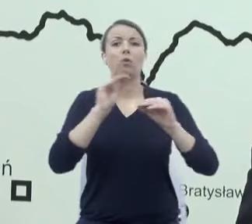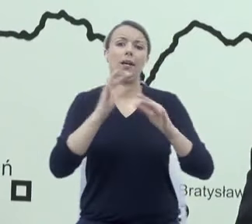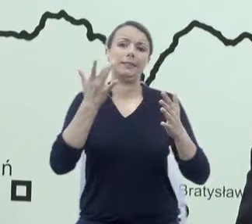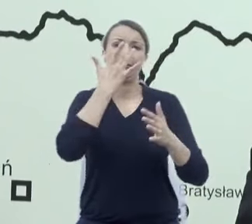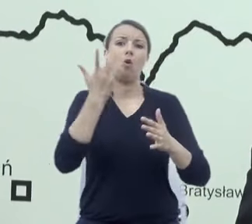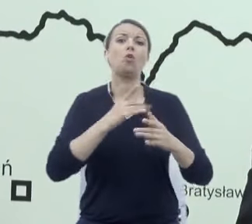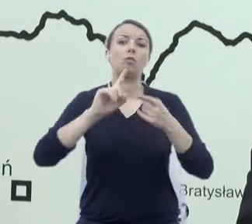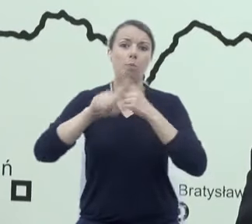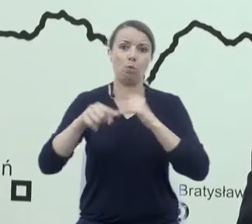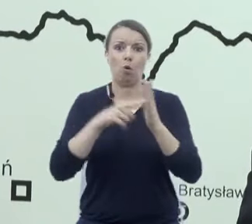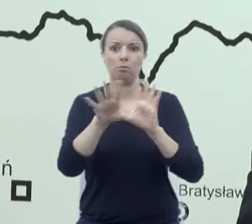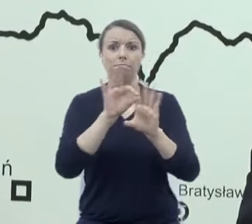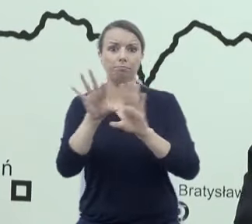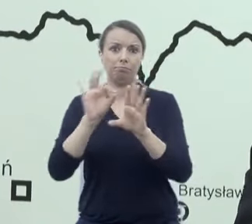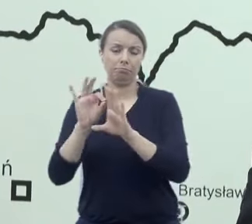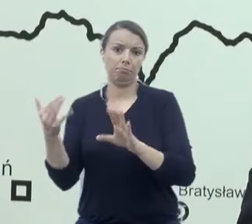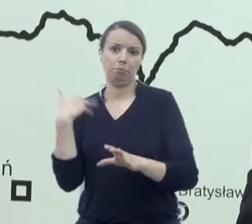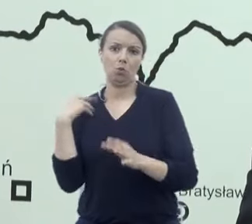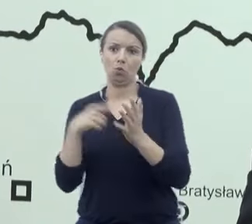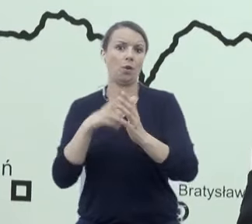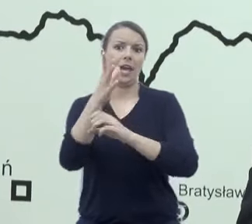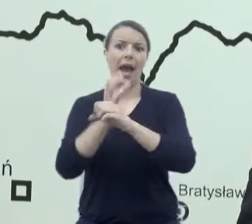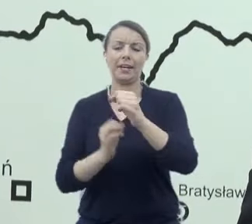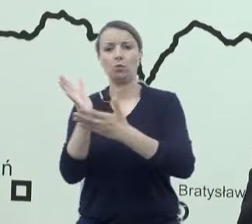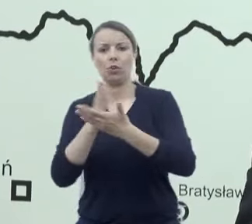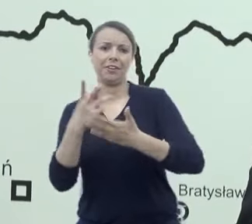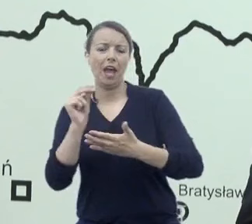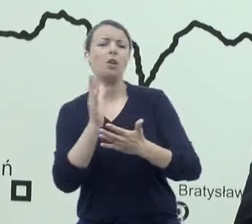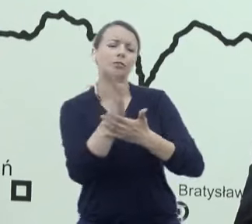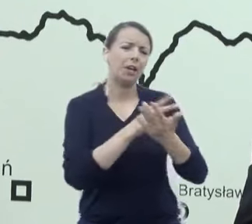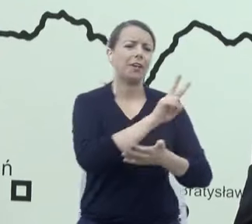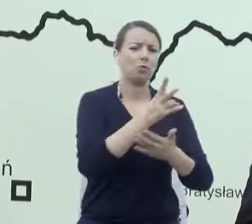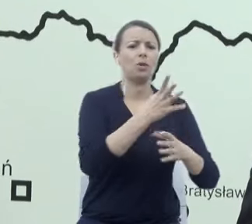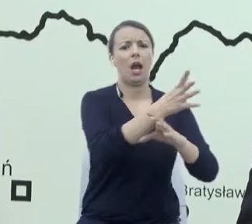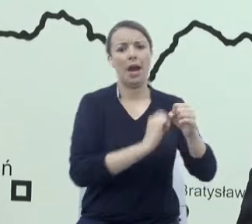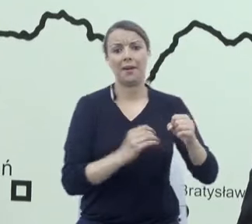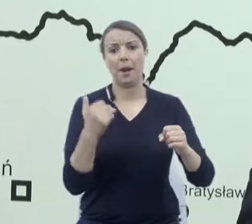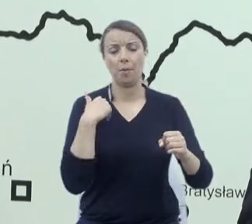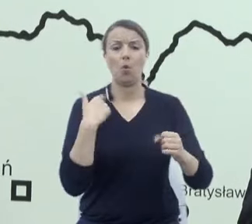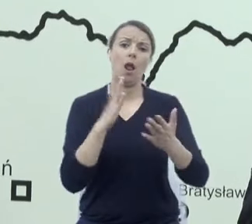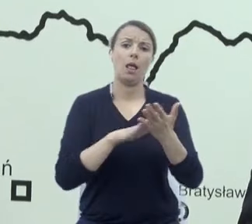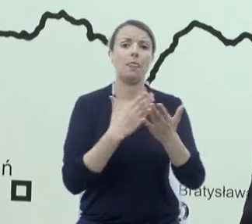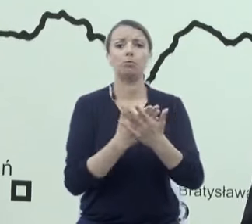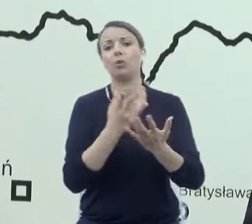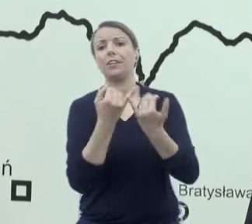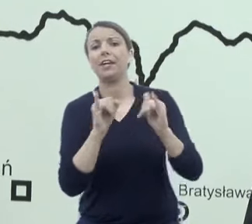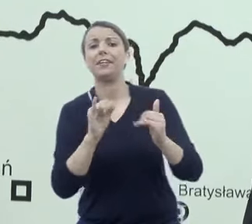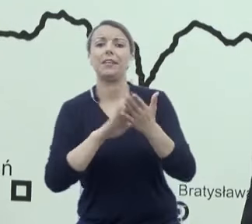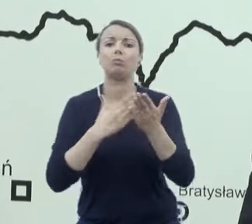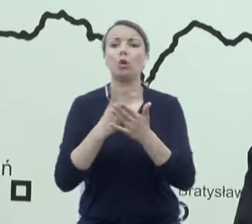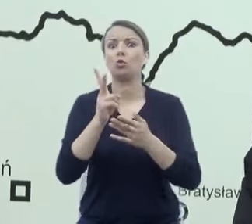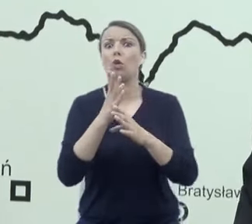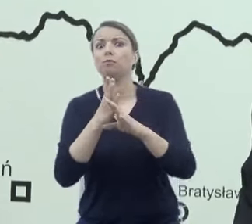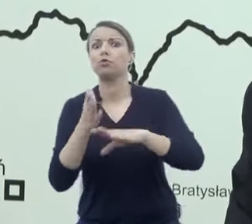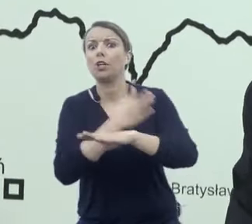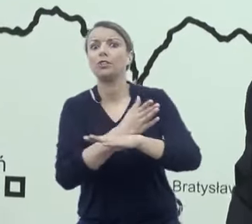pojawia, prawda? Nie była aresztowana, no część akurat tam laudańscy byli nam starsi, ale synowie się angażują, którzy się ukrywali przed